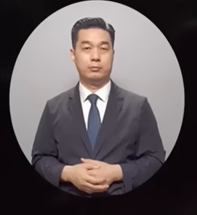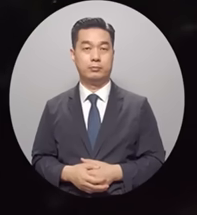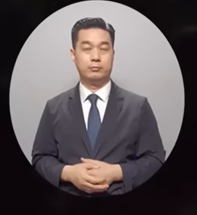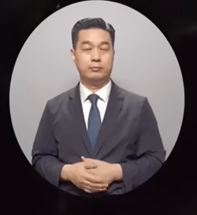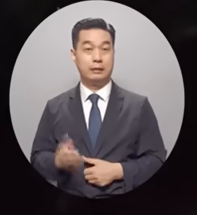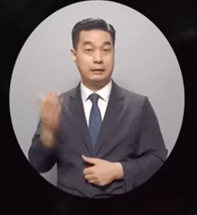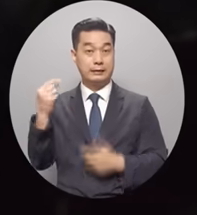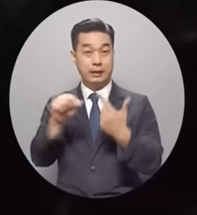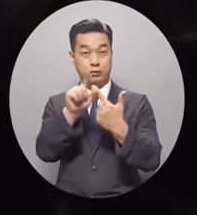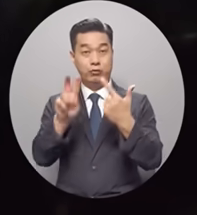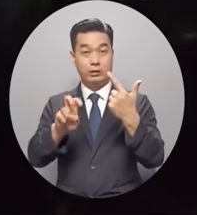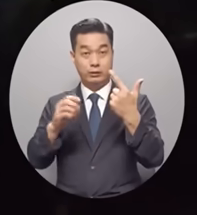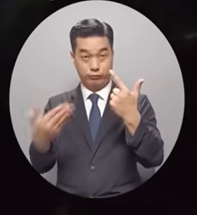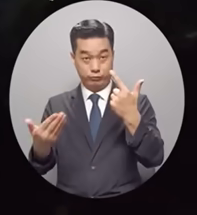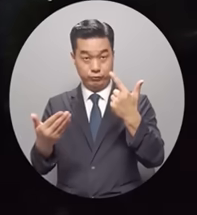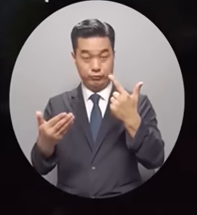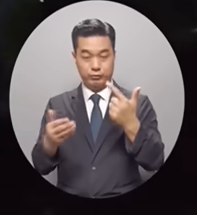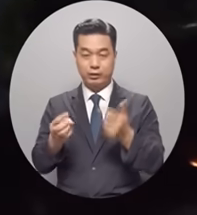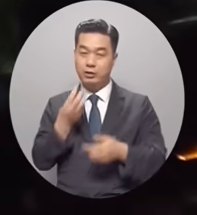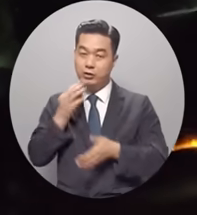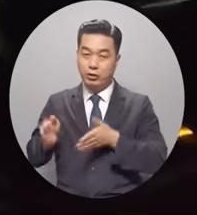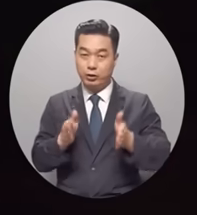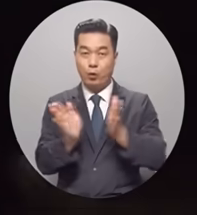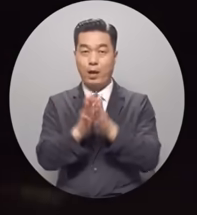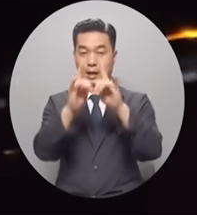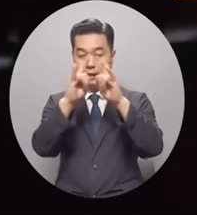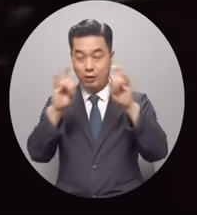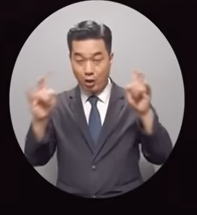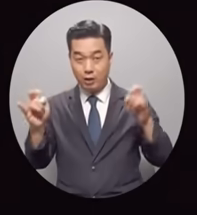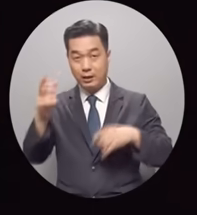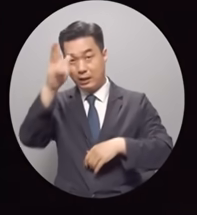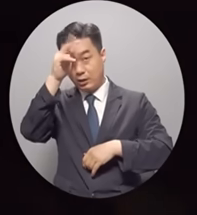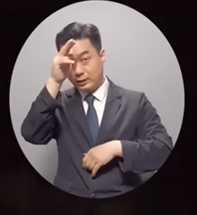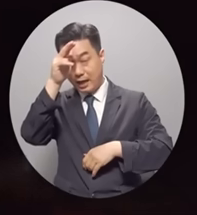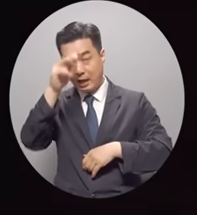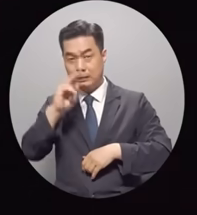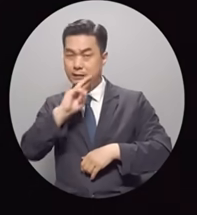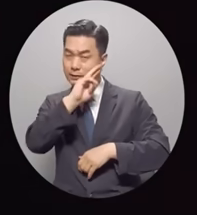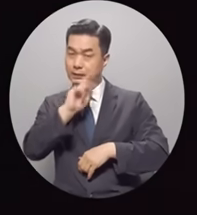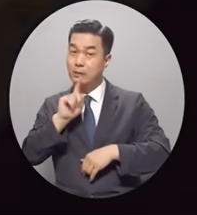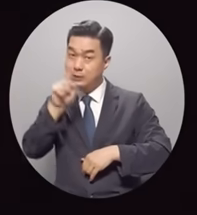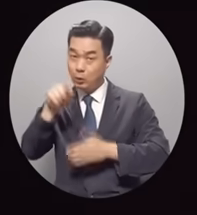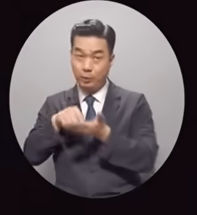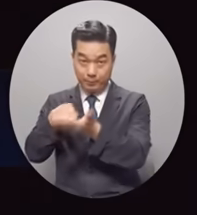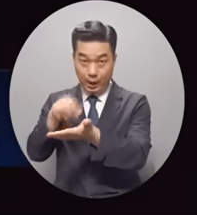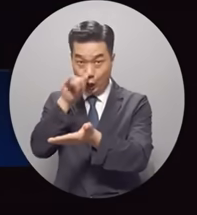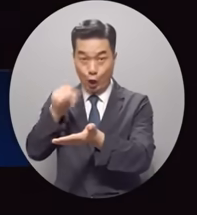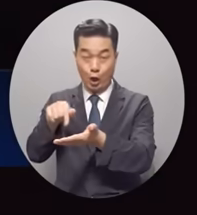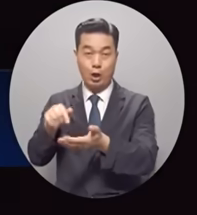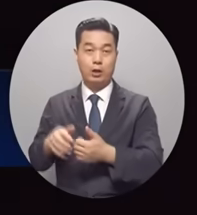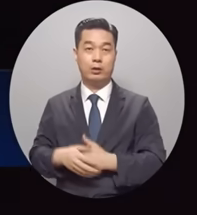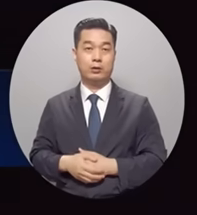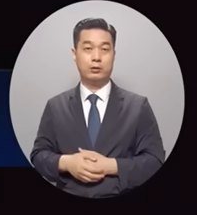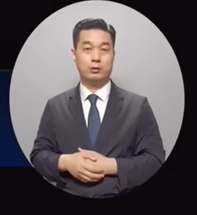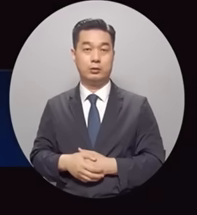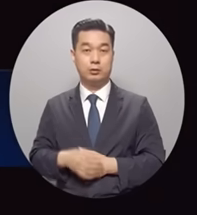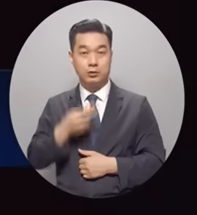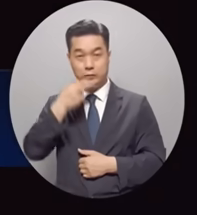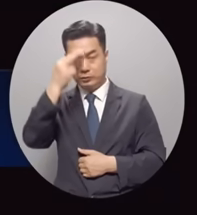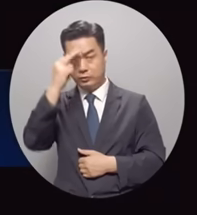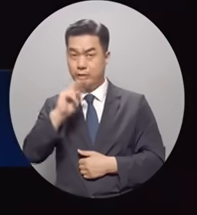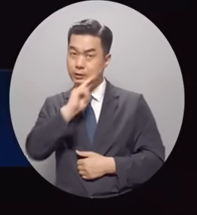지난달 29일 경기도 화성의 한 유흥가. 경찰에 음주운전 의심 신고가 접수됐습니다. 저희가 음주 의심에